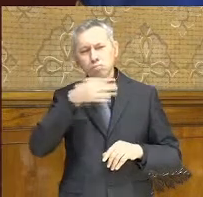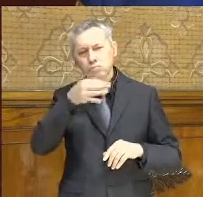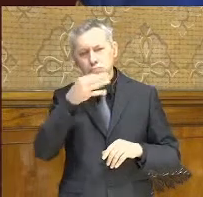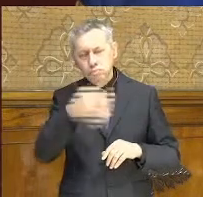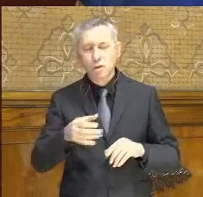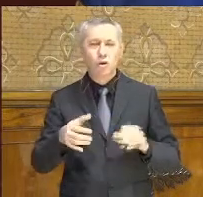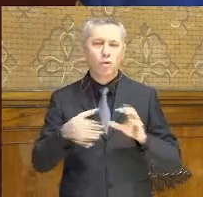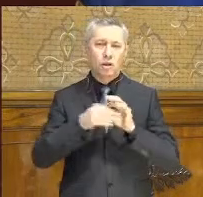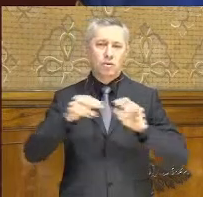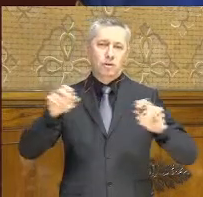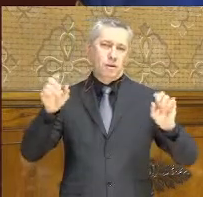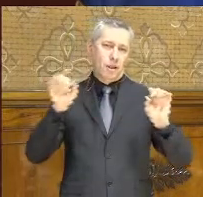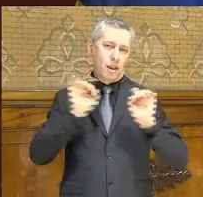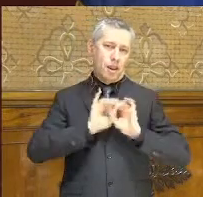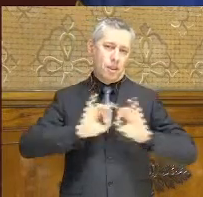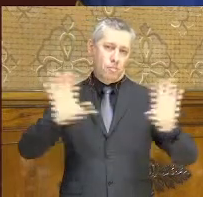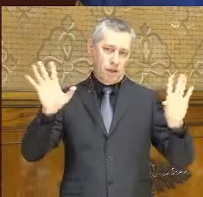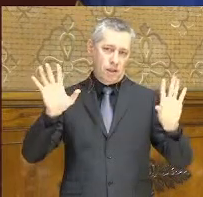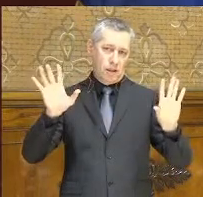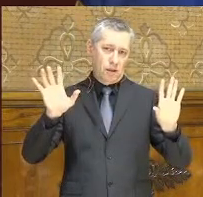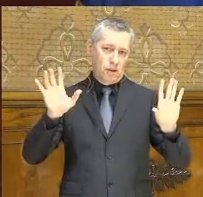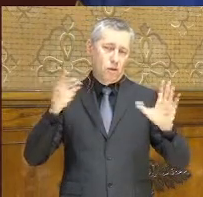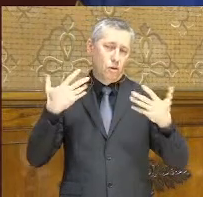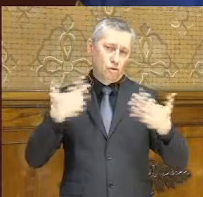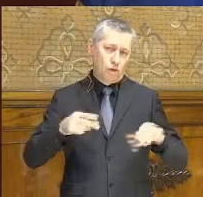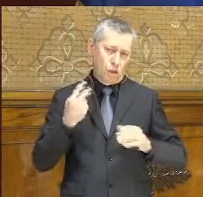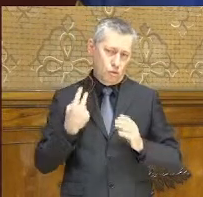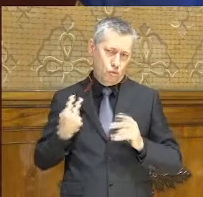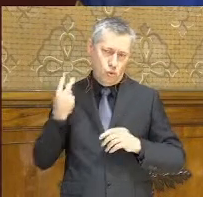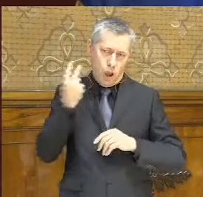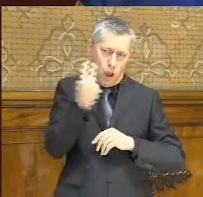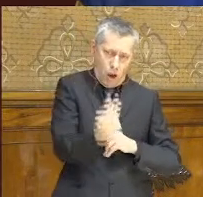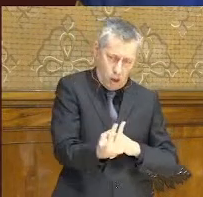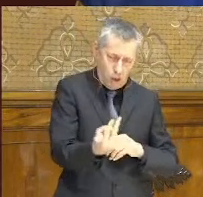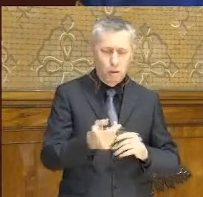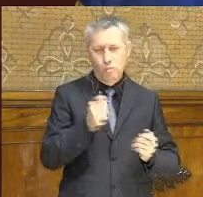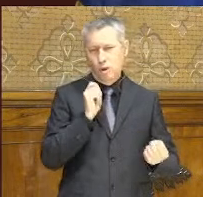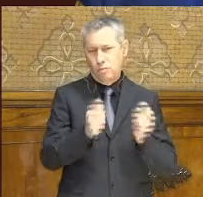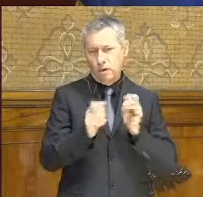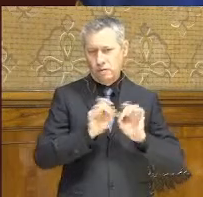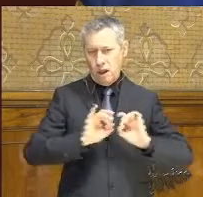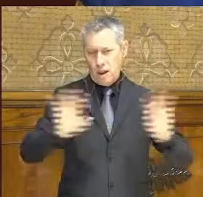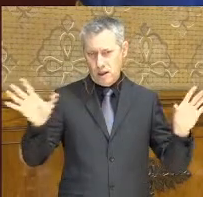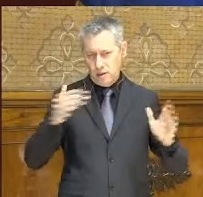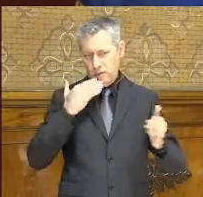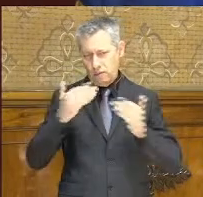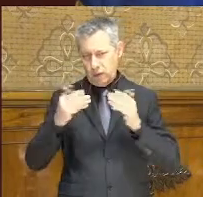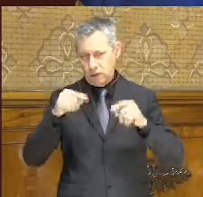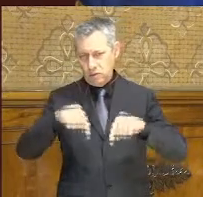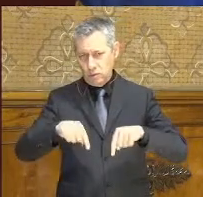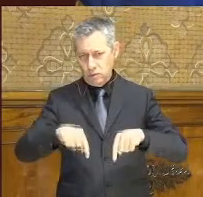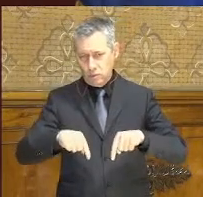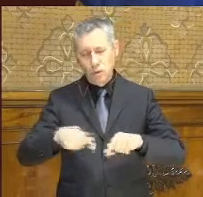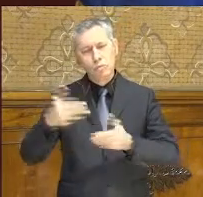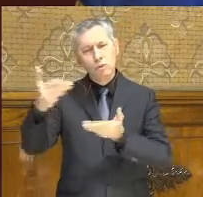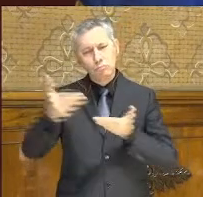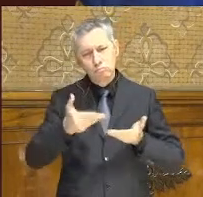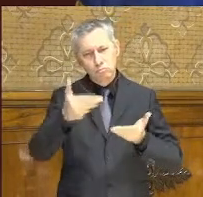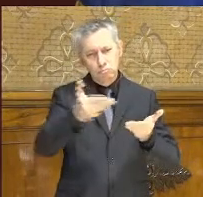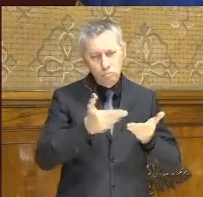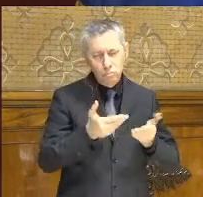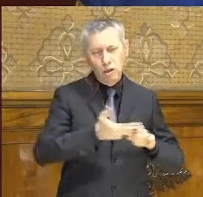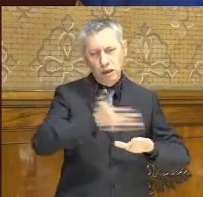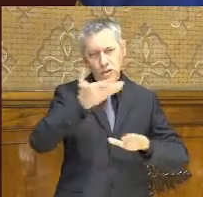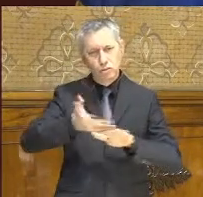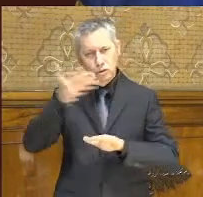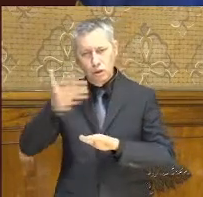facendo con le Padova Freedom Lectures da ormai 2 anni, e invitando personaggi eccellenti del